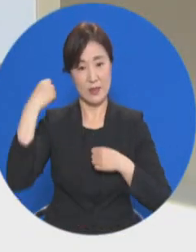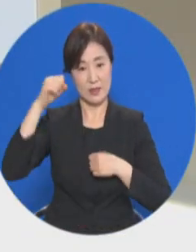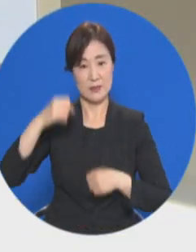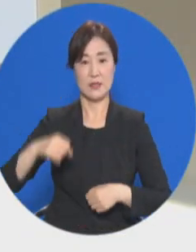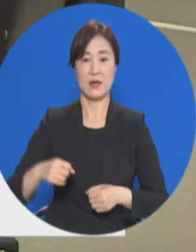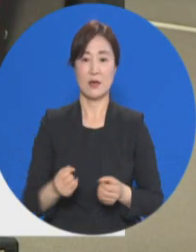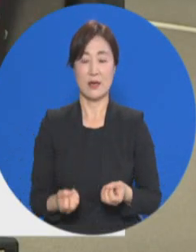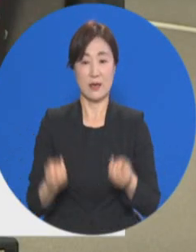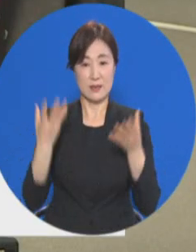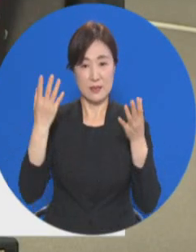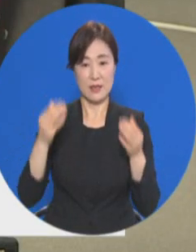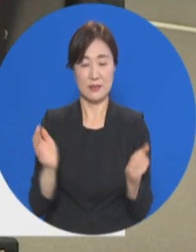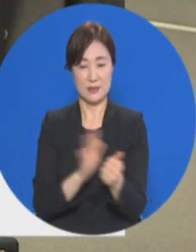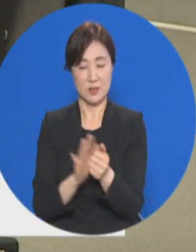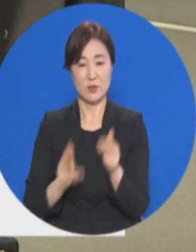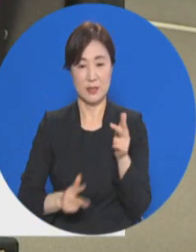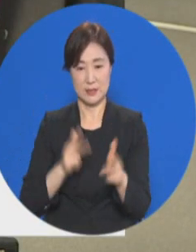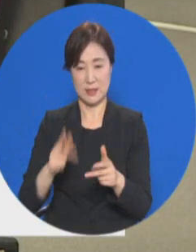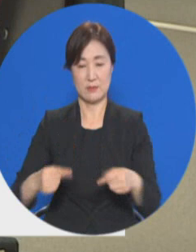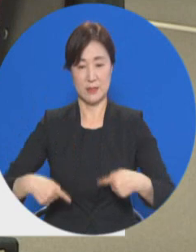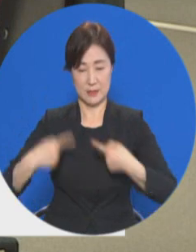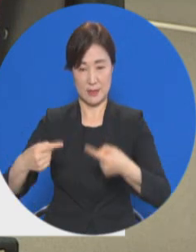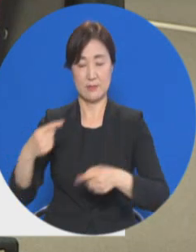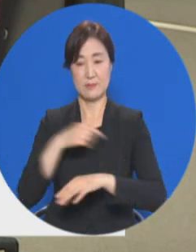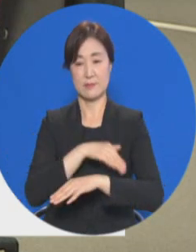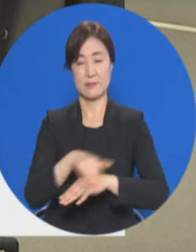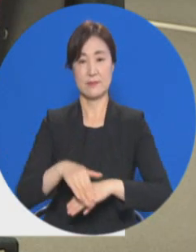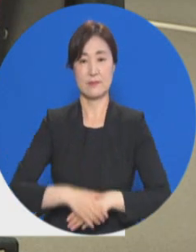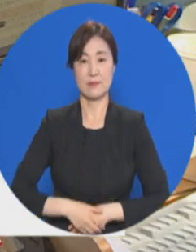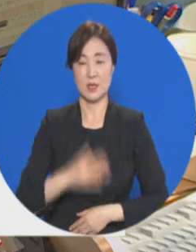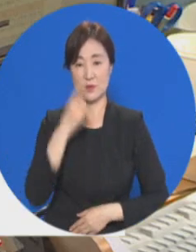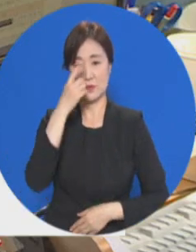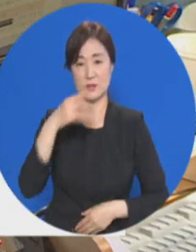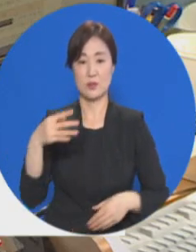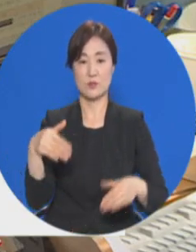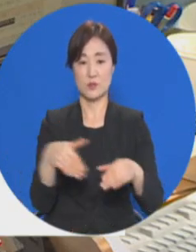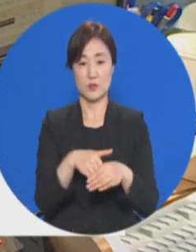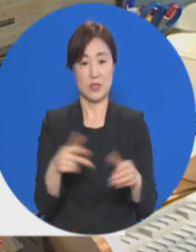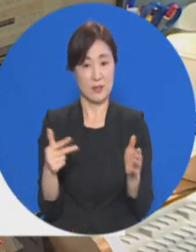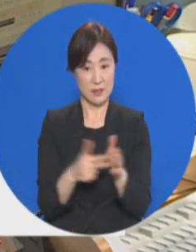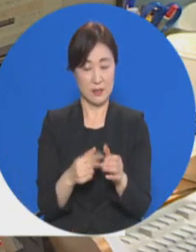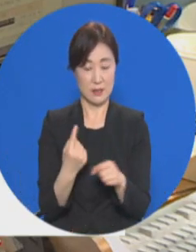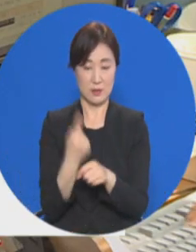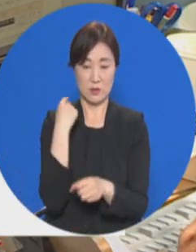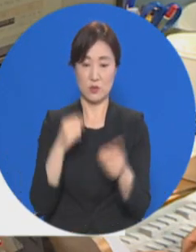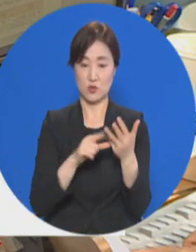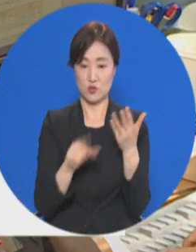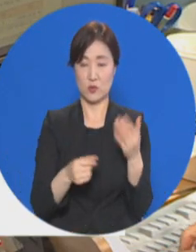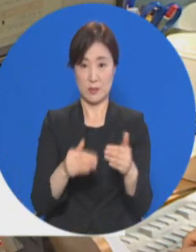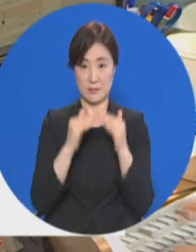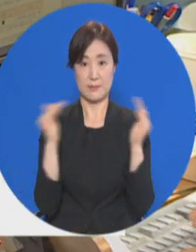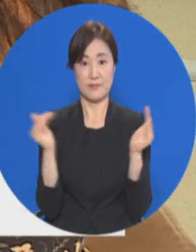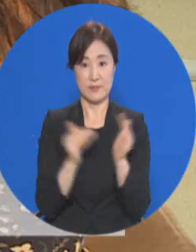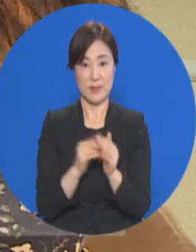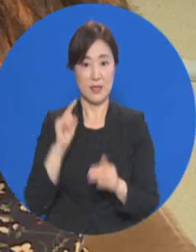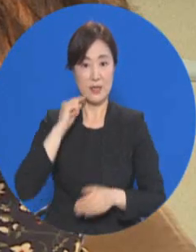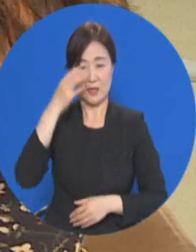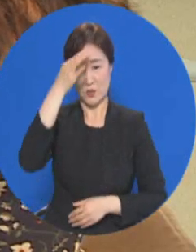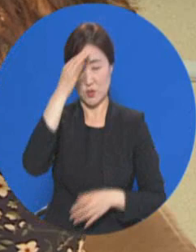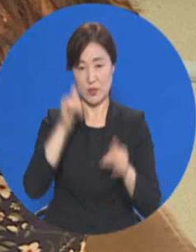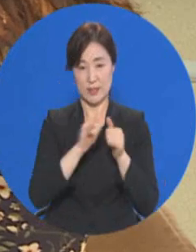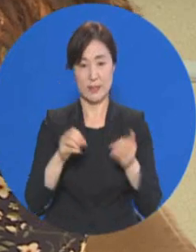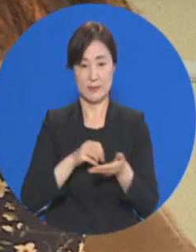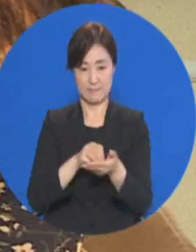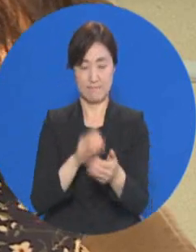각종 문화예술 지원 사업에 나설 계획입니다. 순천문화재단은 지난해 9월 설립돼 예술인 등록 지원